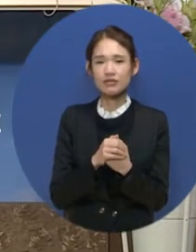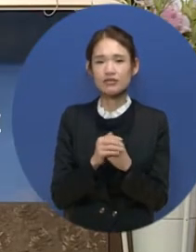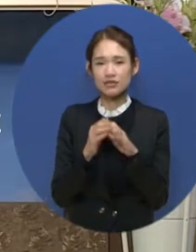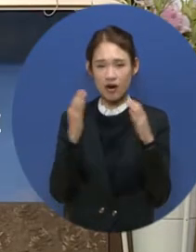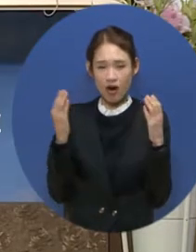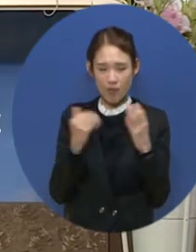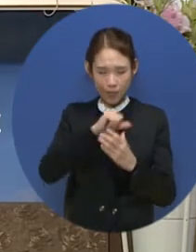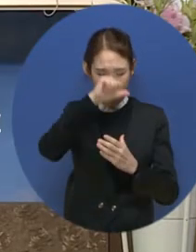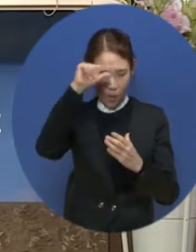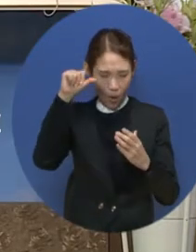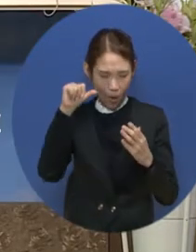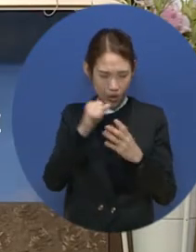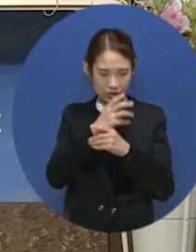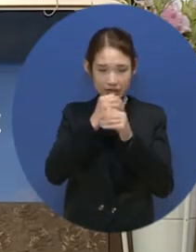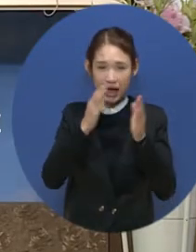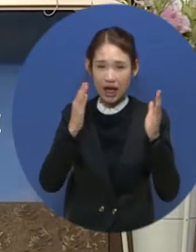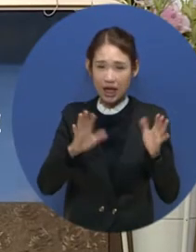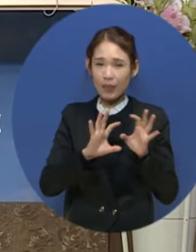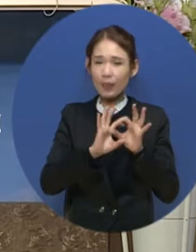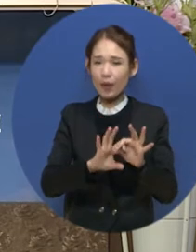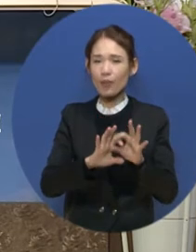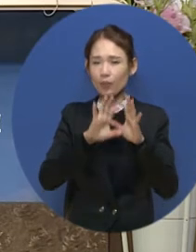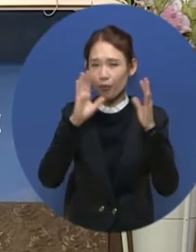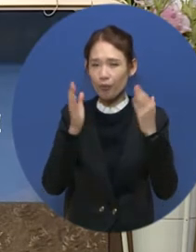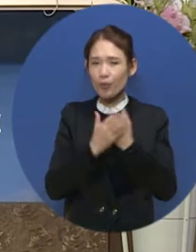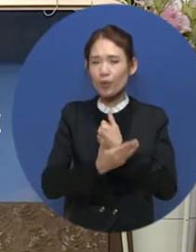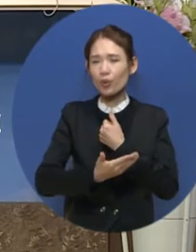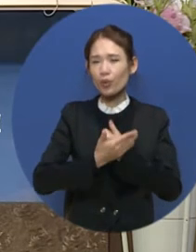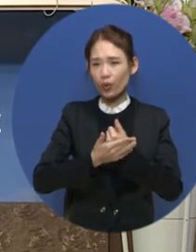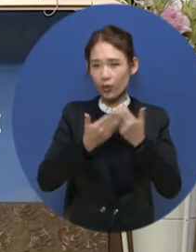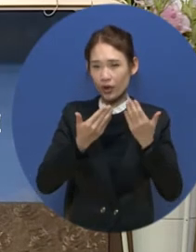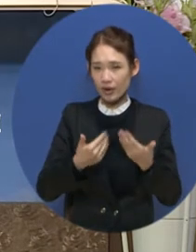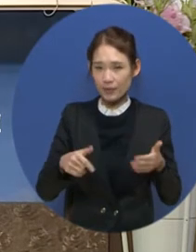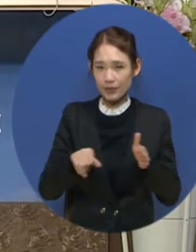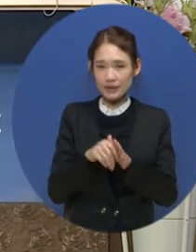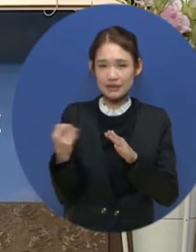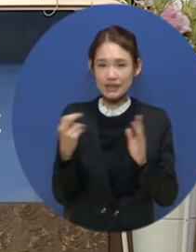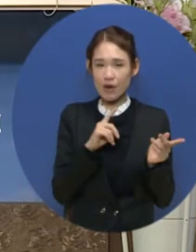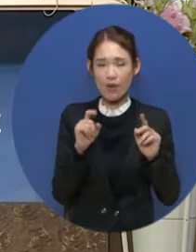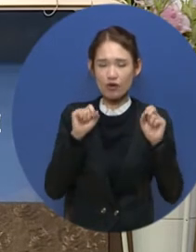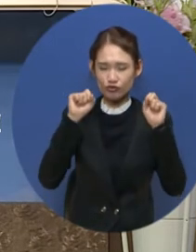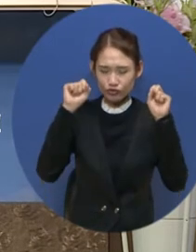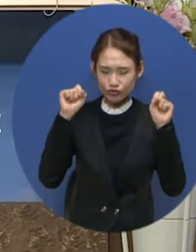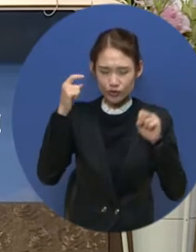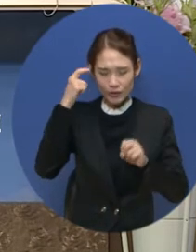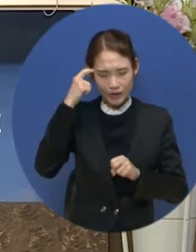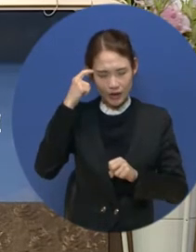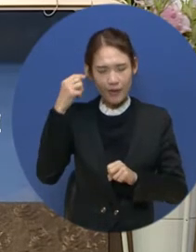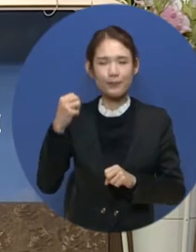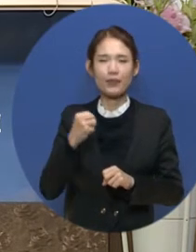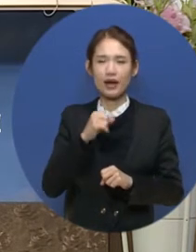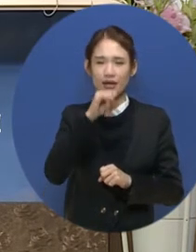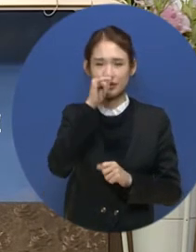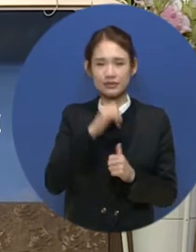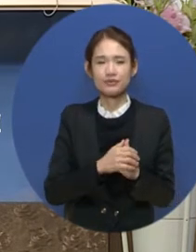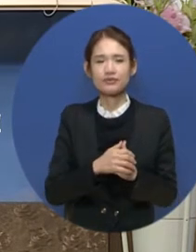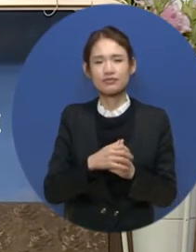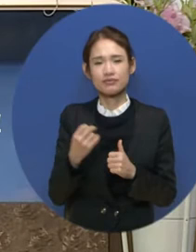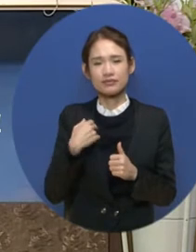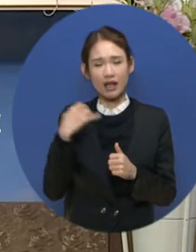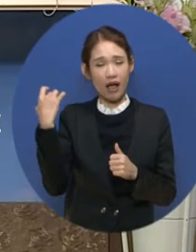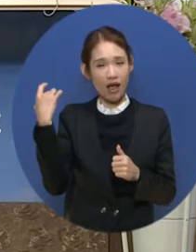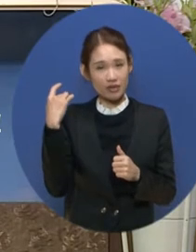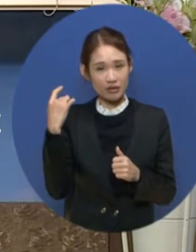생애에 걸쳐서 모두에게 도움이 되는 그럼 재활 운동 이라고 생각이 듭니다 그리고 또 제가